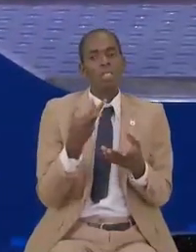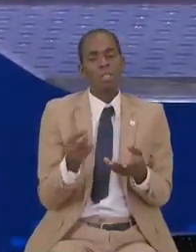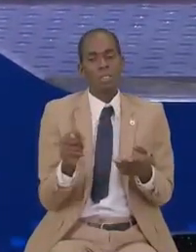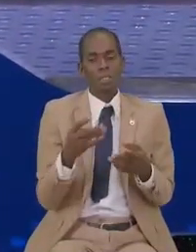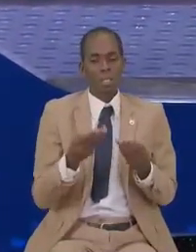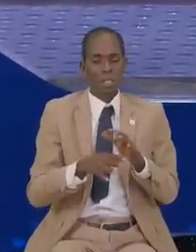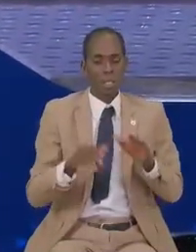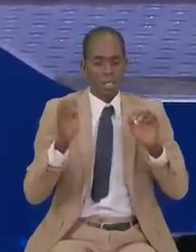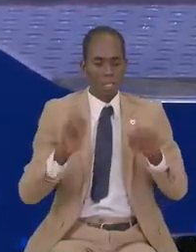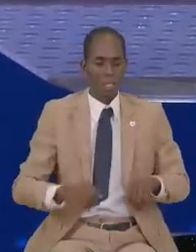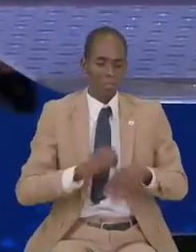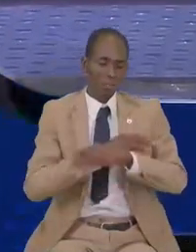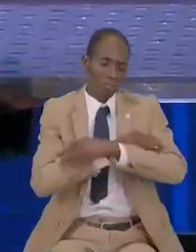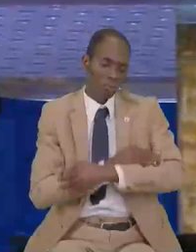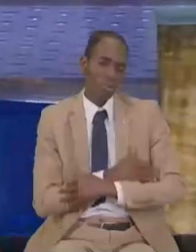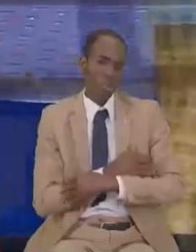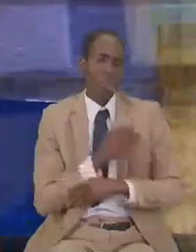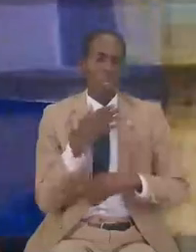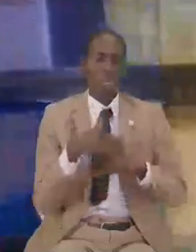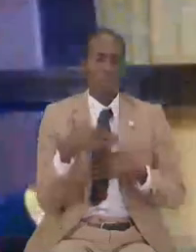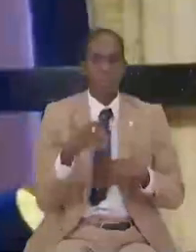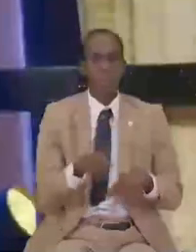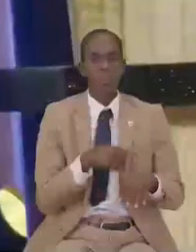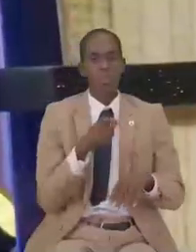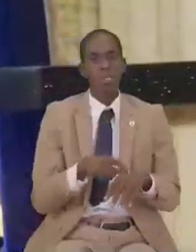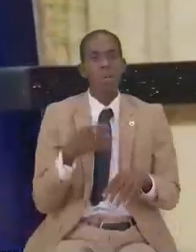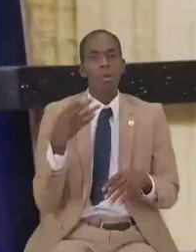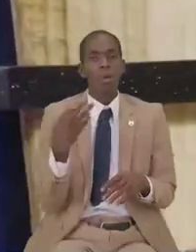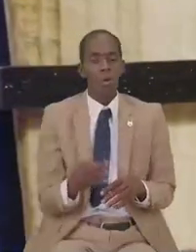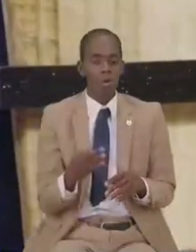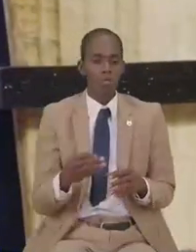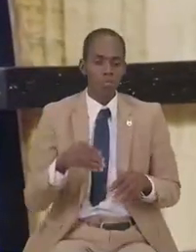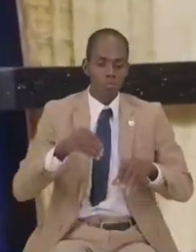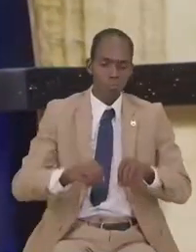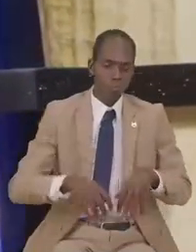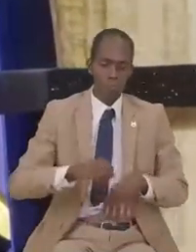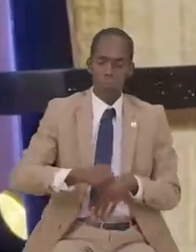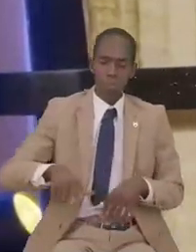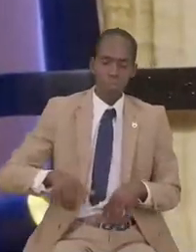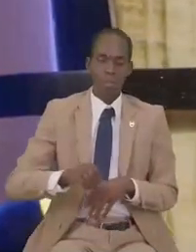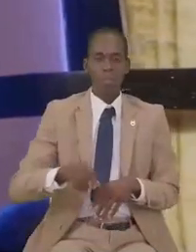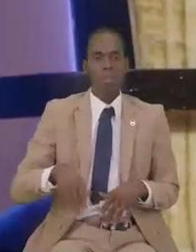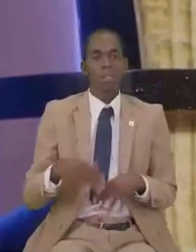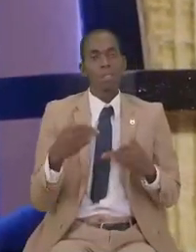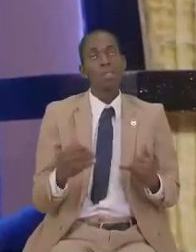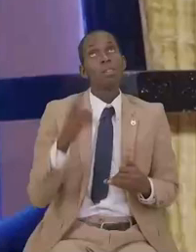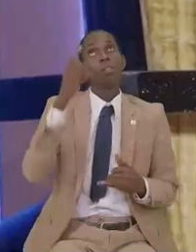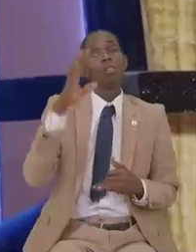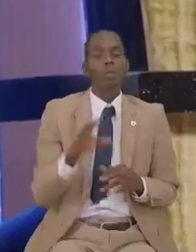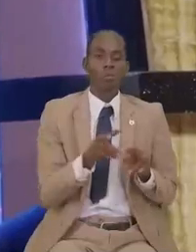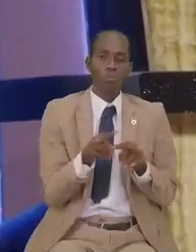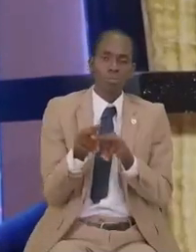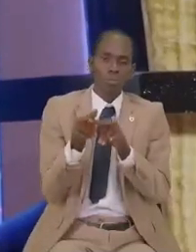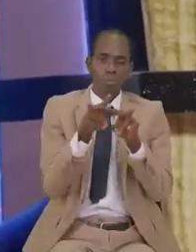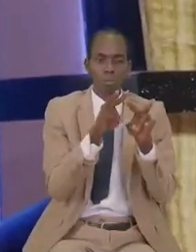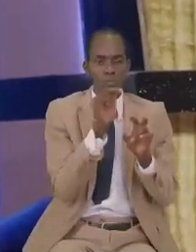après 6 ans de culture, la septième année, la terre doit se reposer. Alors, mais Dieu